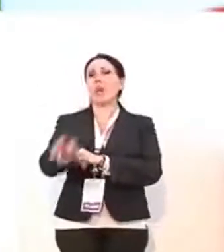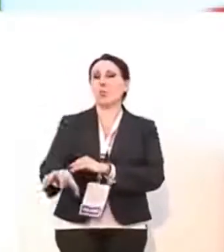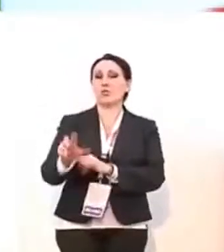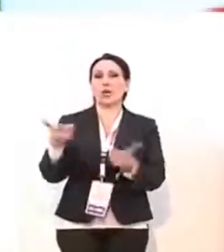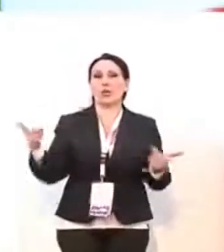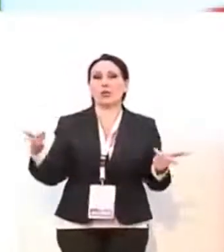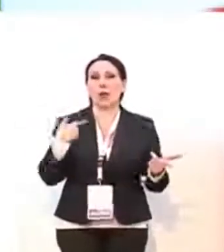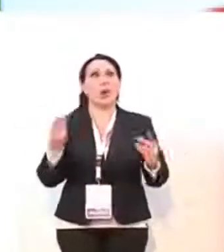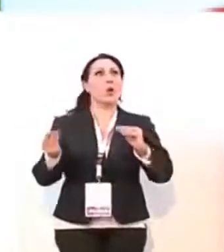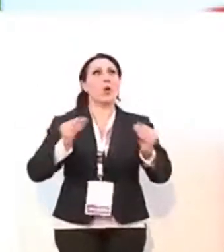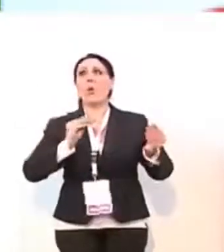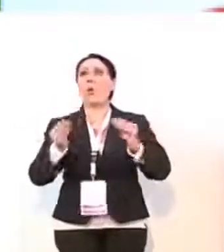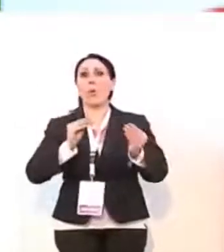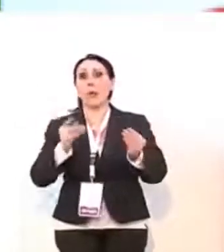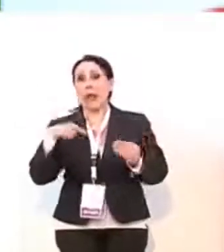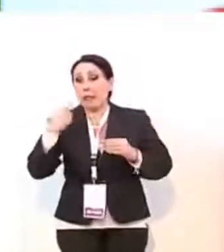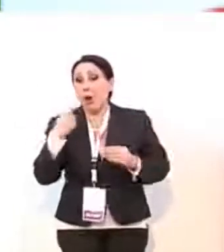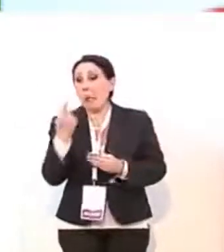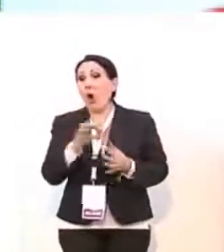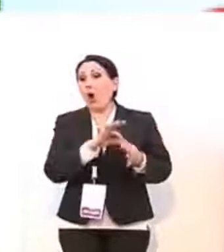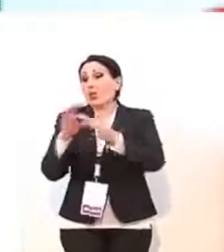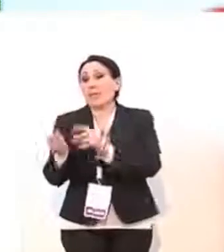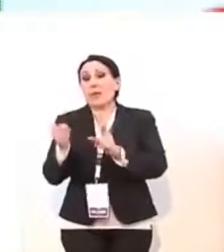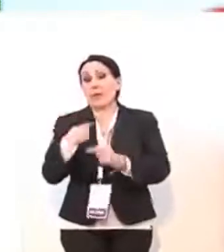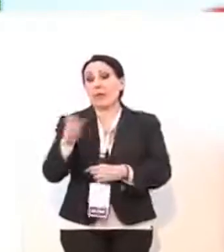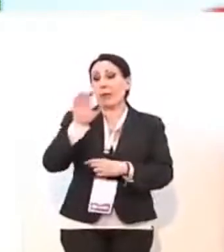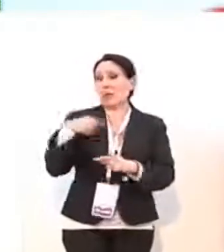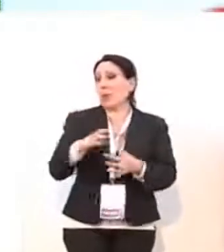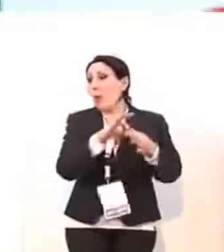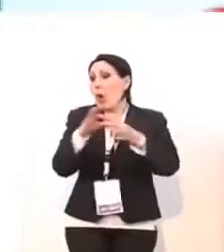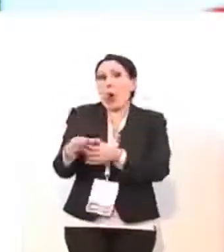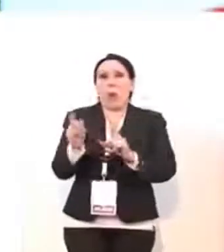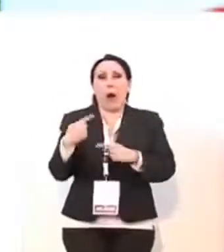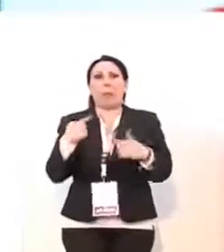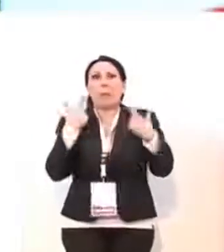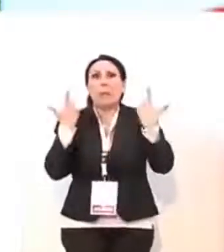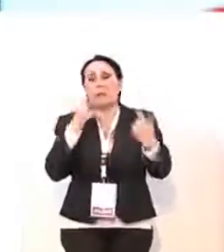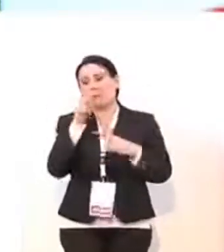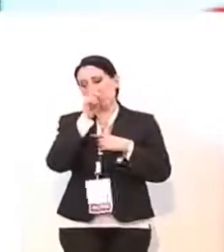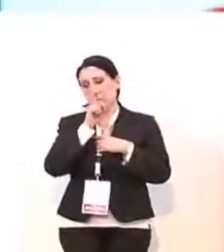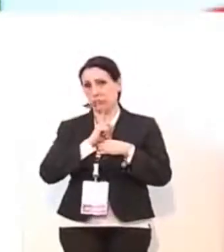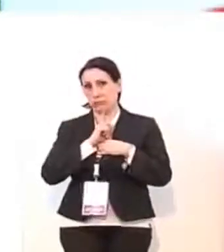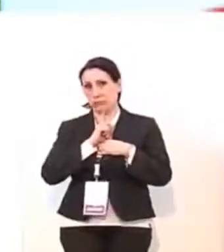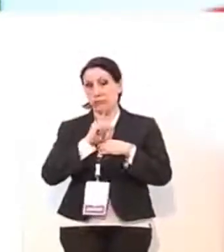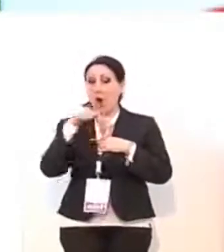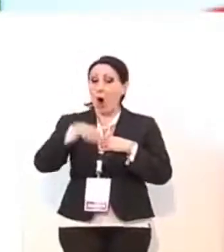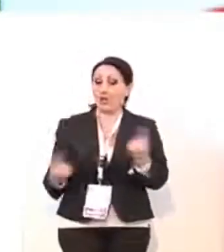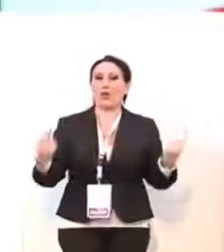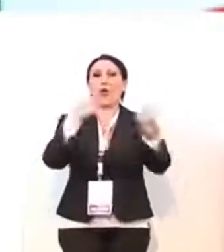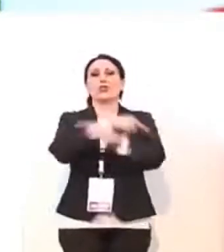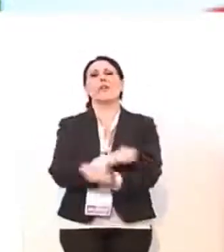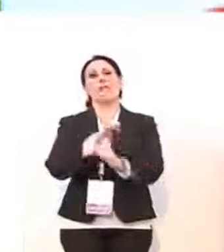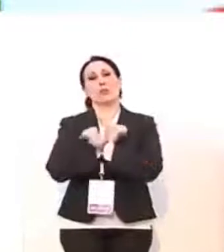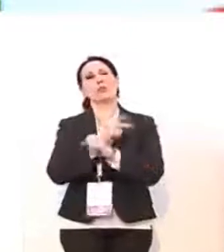vedevano neanche cosa sarebbe accaduto dopo. Ha dato fiducia nella protezione, oggi ci sono gruppi delle